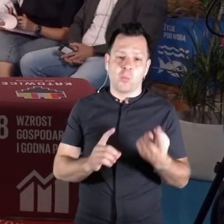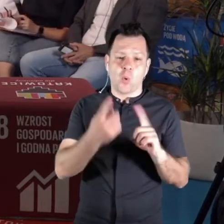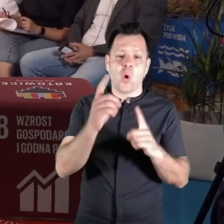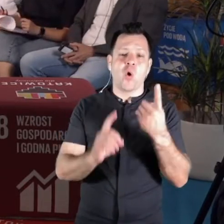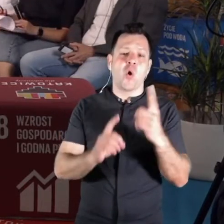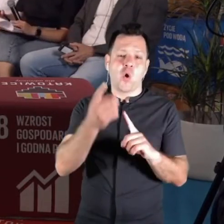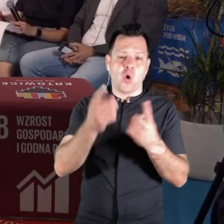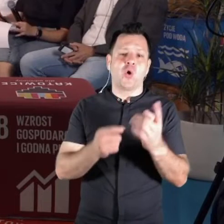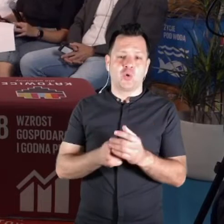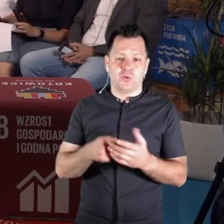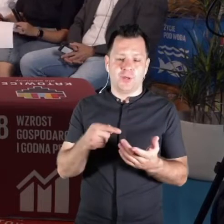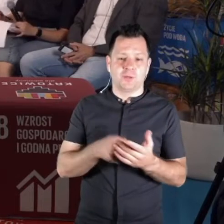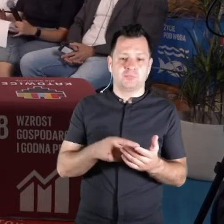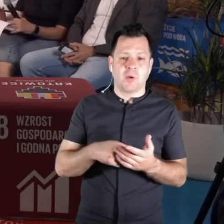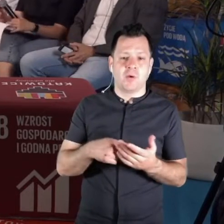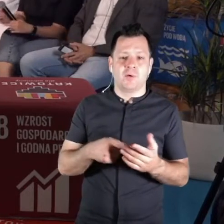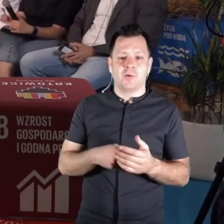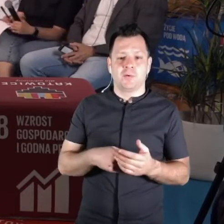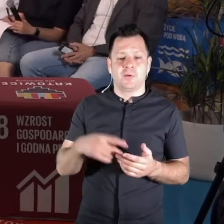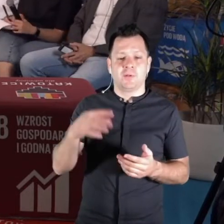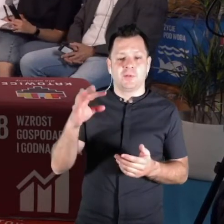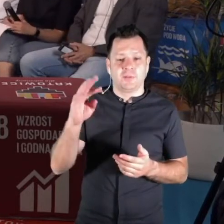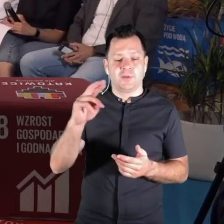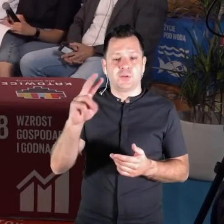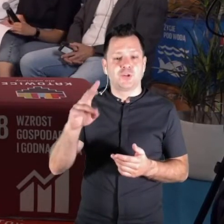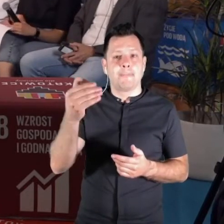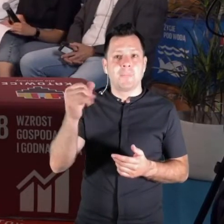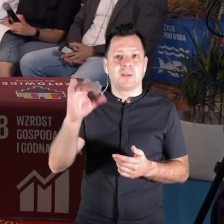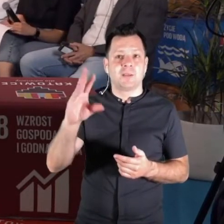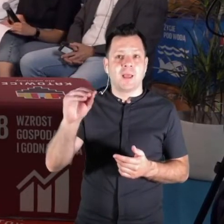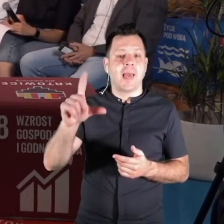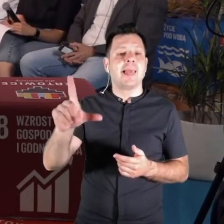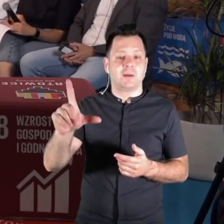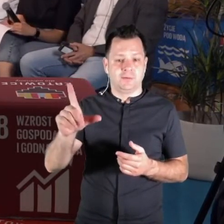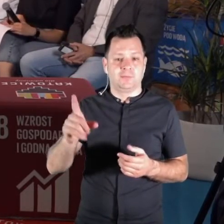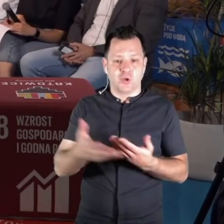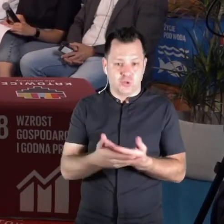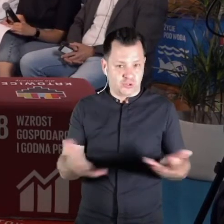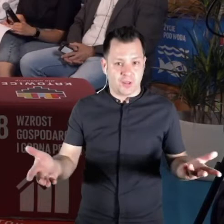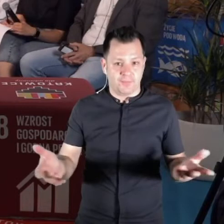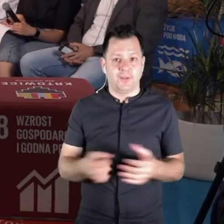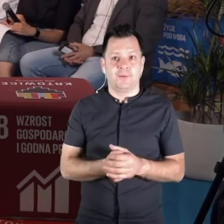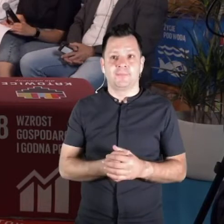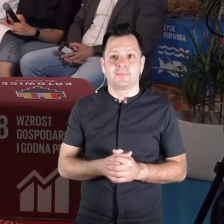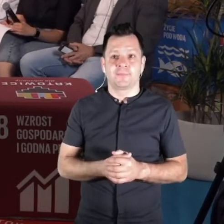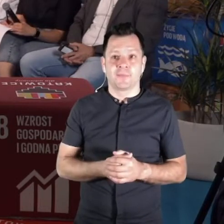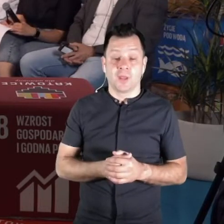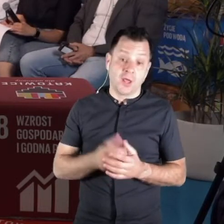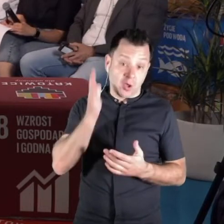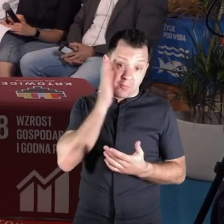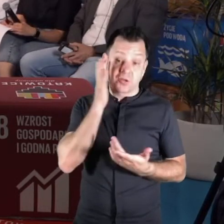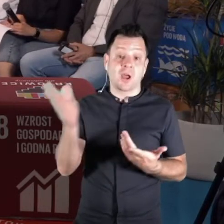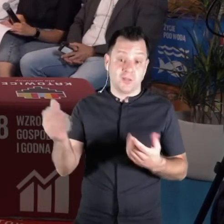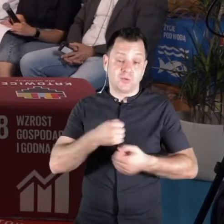powiedzmy z trzmielami ziemnymi w Polsce. Mieszkańcy tutaj bardzo się